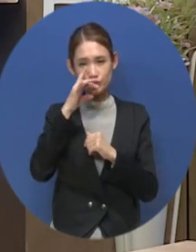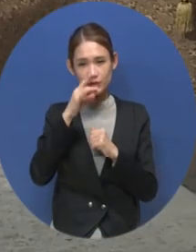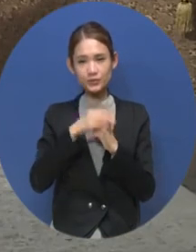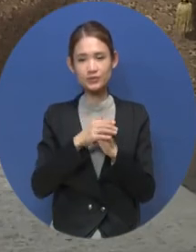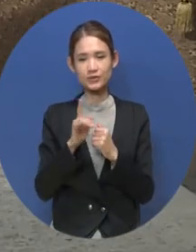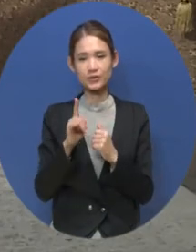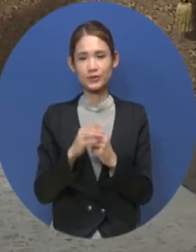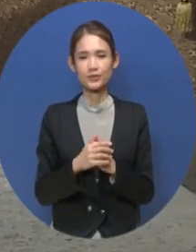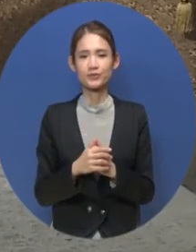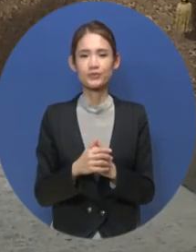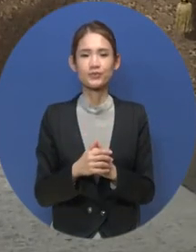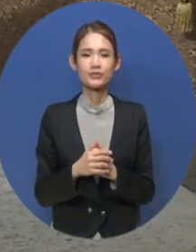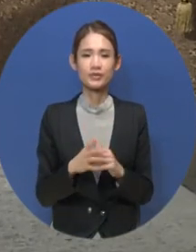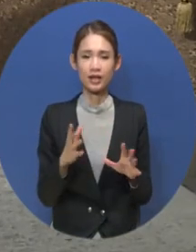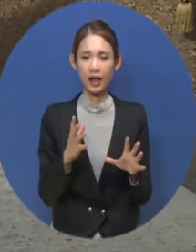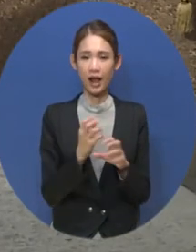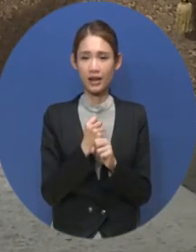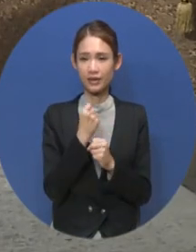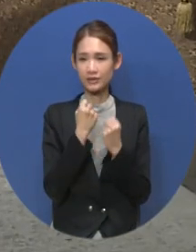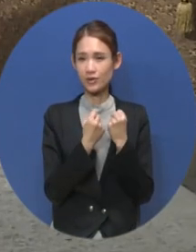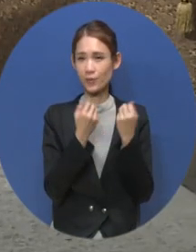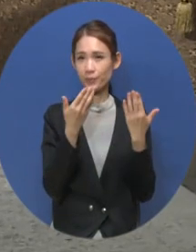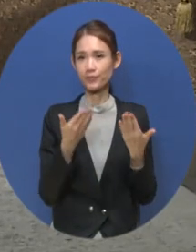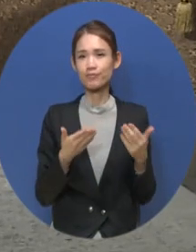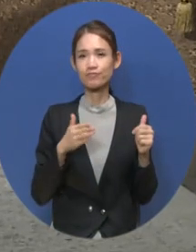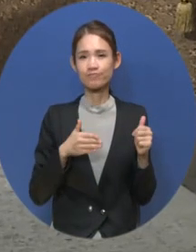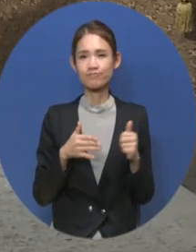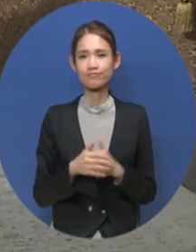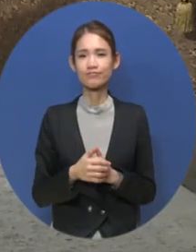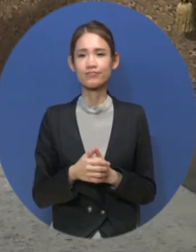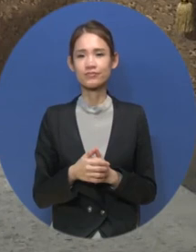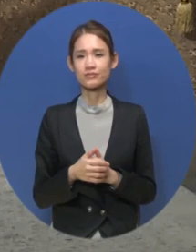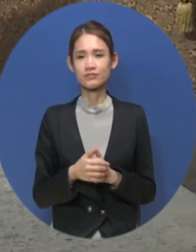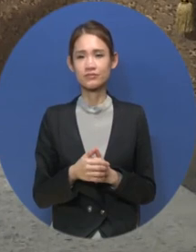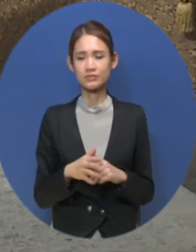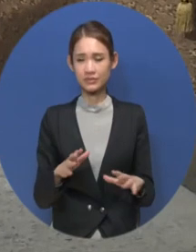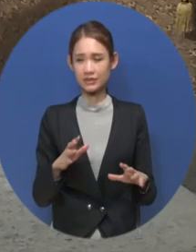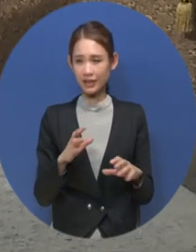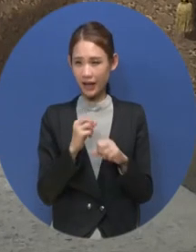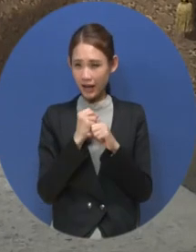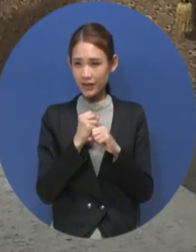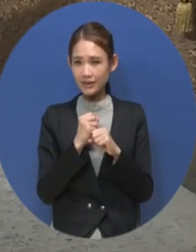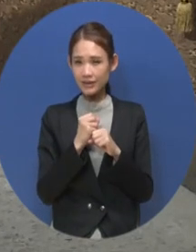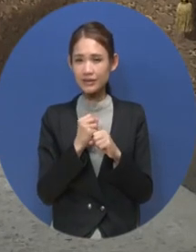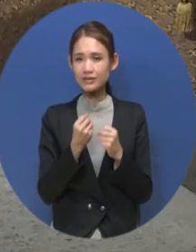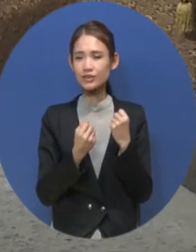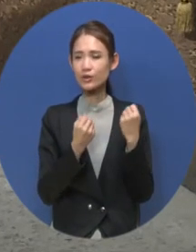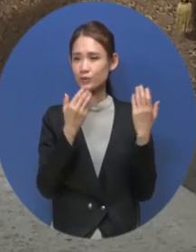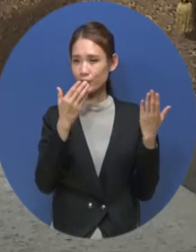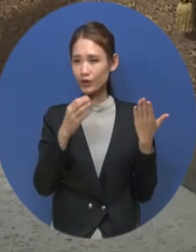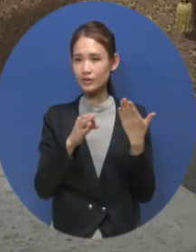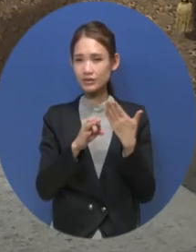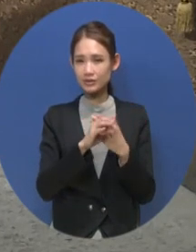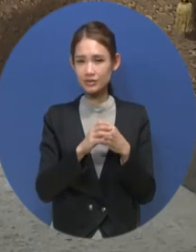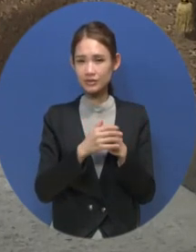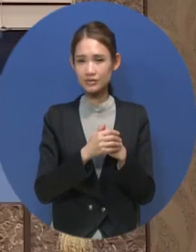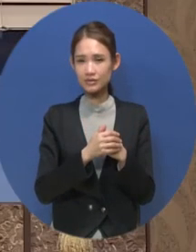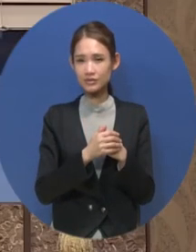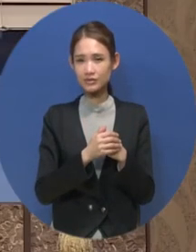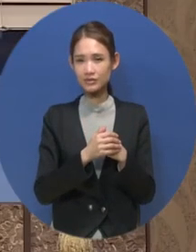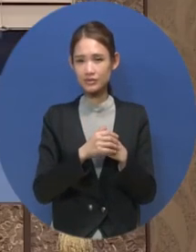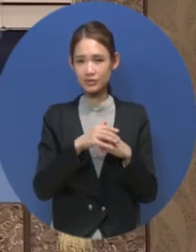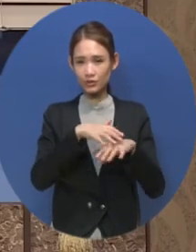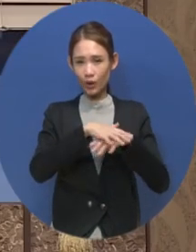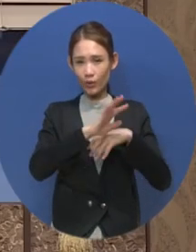것일까 궁금해지는데 간략하게 말씀 좀 해주실 수 있으신가요? 간략하게 우선 딱 말씀드리면 좀 그 조직을